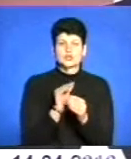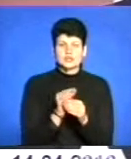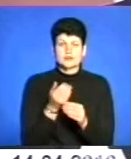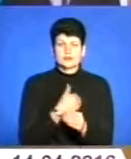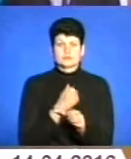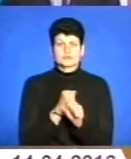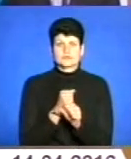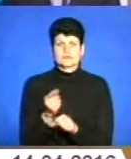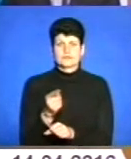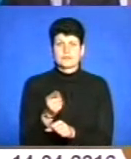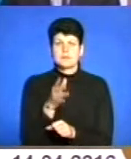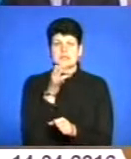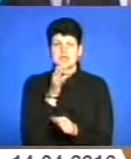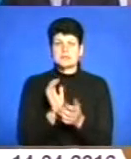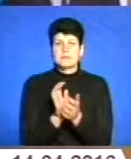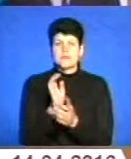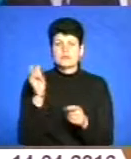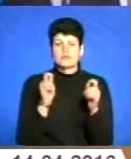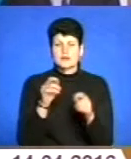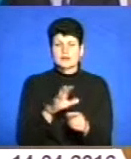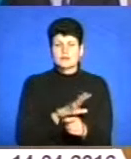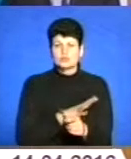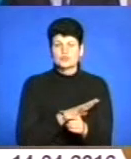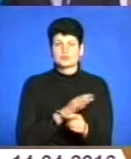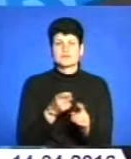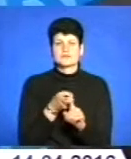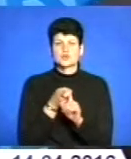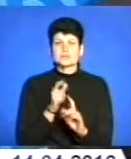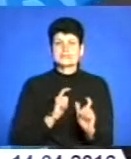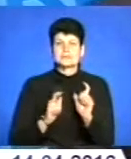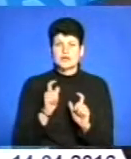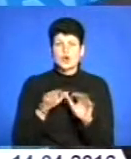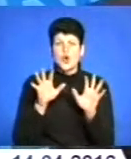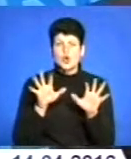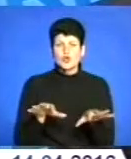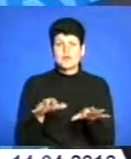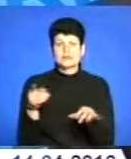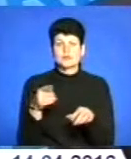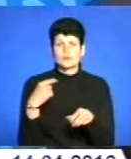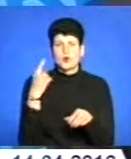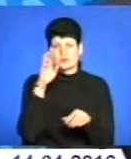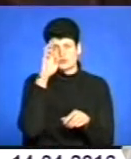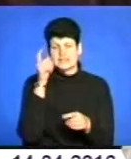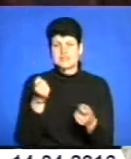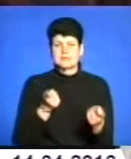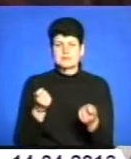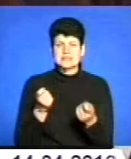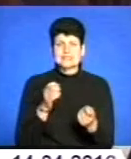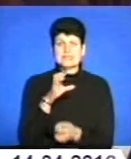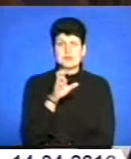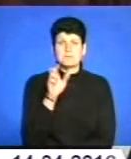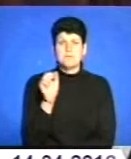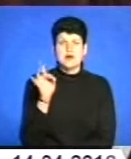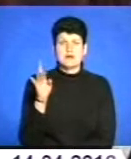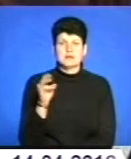місті Тернопіль. Під час прес-конференції, яка відбулася у рамках семінару, голова Тернопільської облдержадміністрації Степан